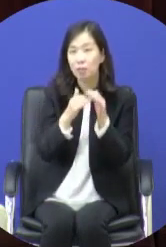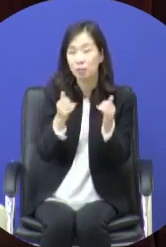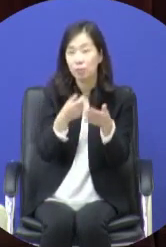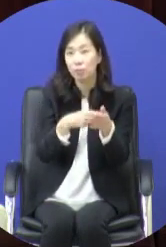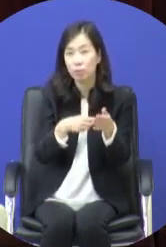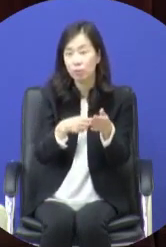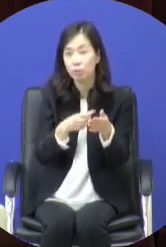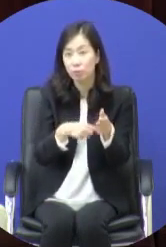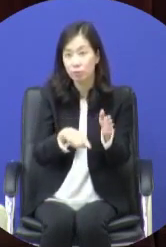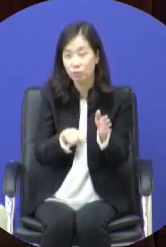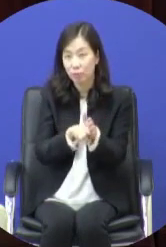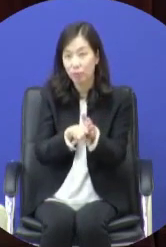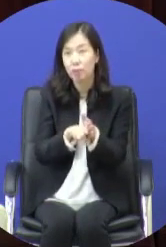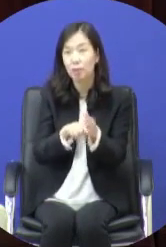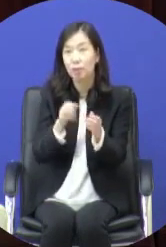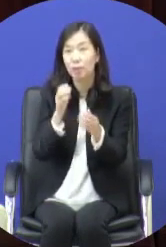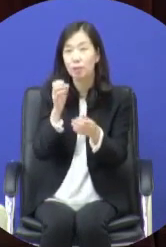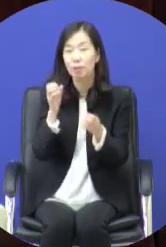합니다.